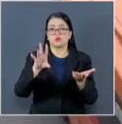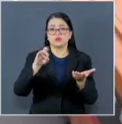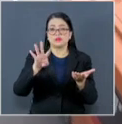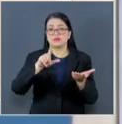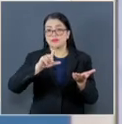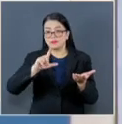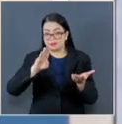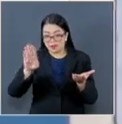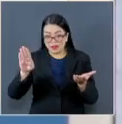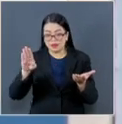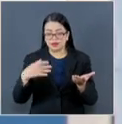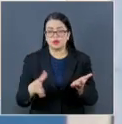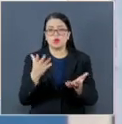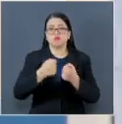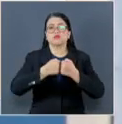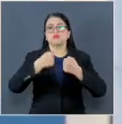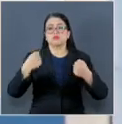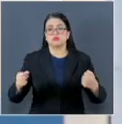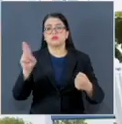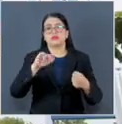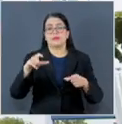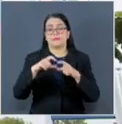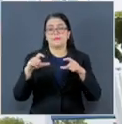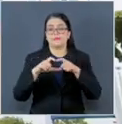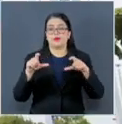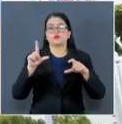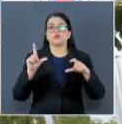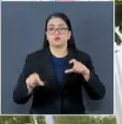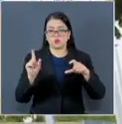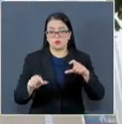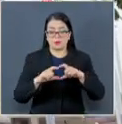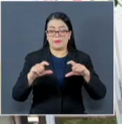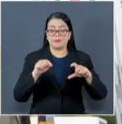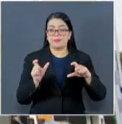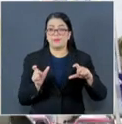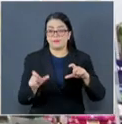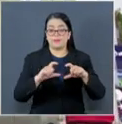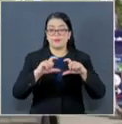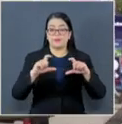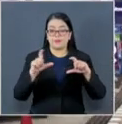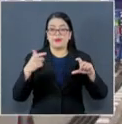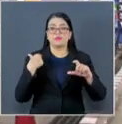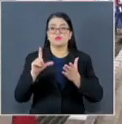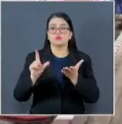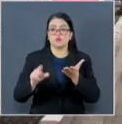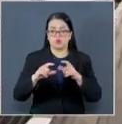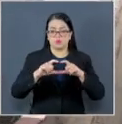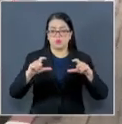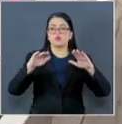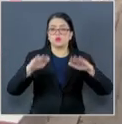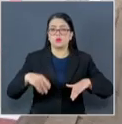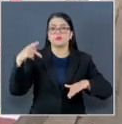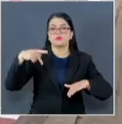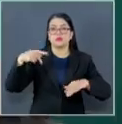12.74 บาทข้อ2ขอขยายเวลาใช้บัตรส่วนลดคือทุกวันนี้เนี่ยพี่ๆที่เขาขับรถโดยสารสาธารณะเนี่ยเขามีบัตรส่วนลดพิเ